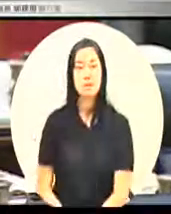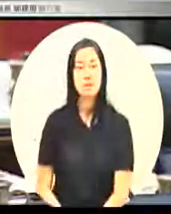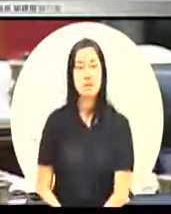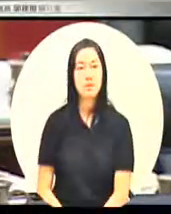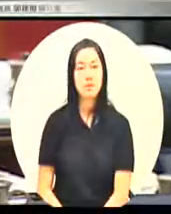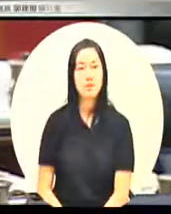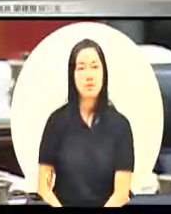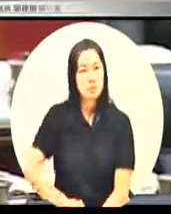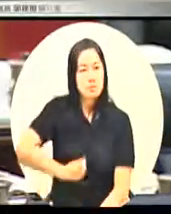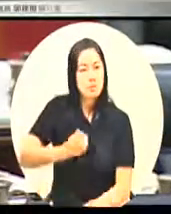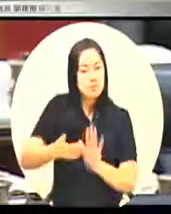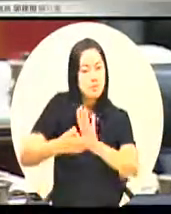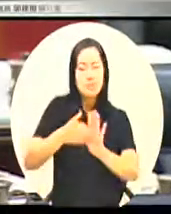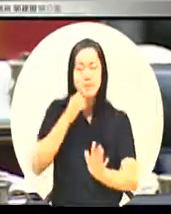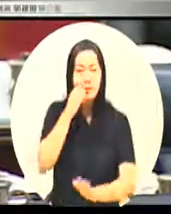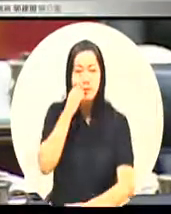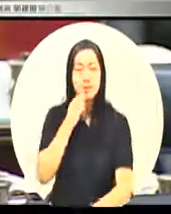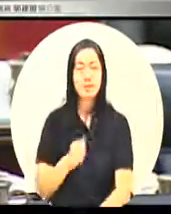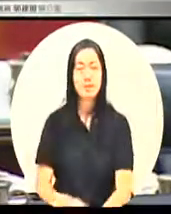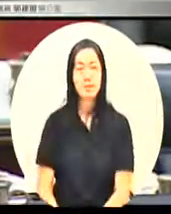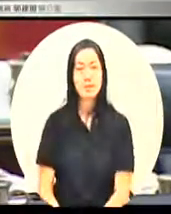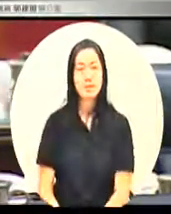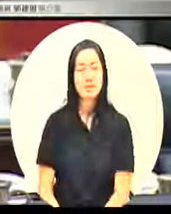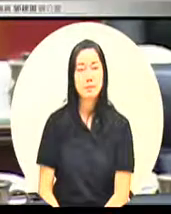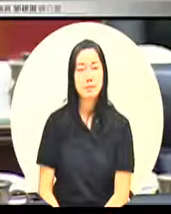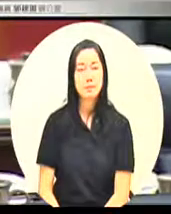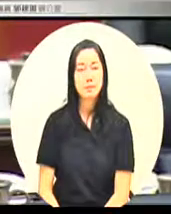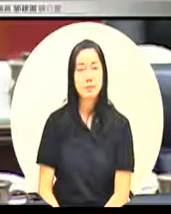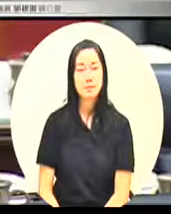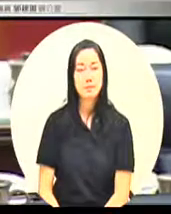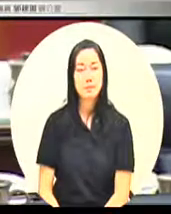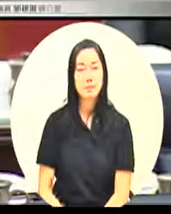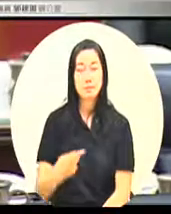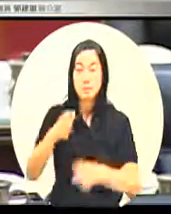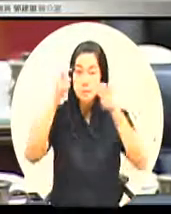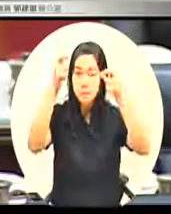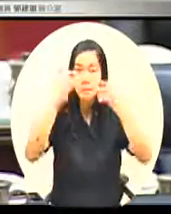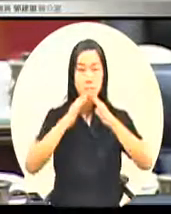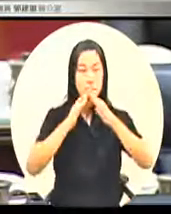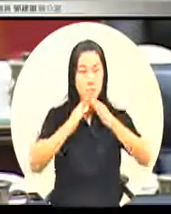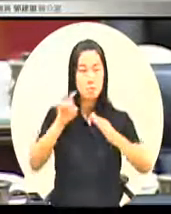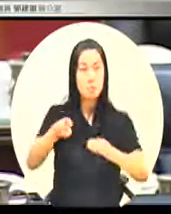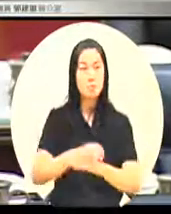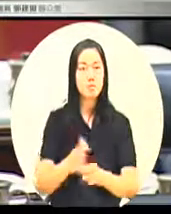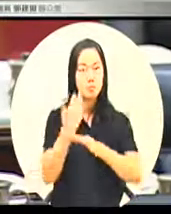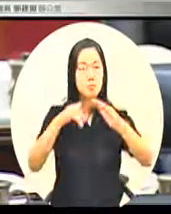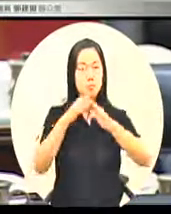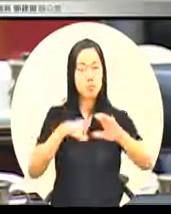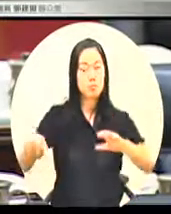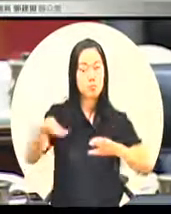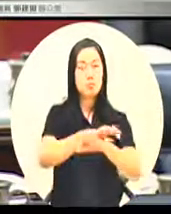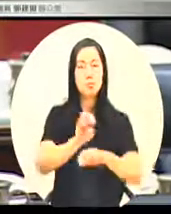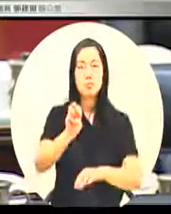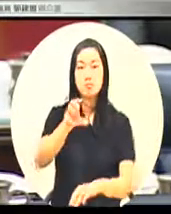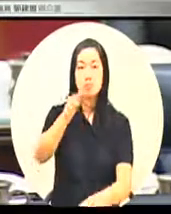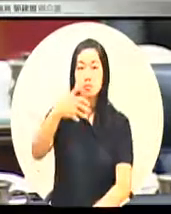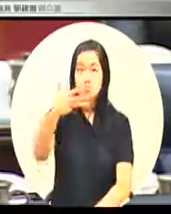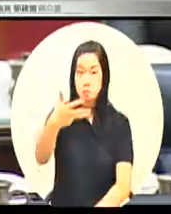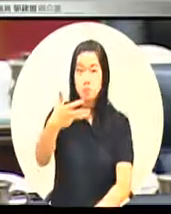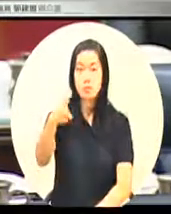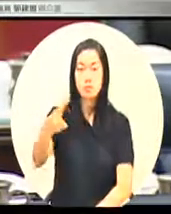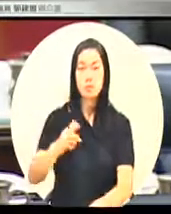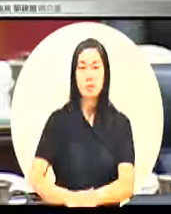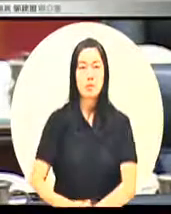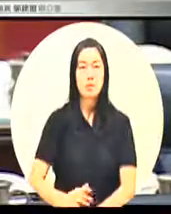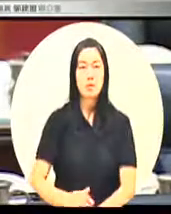胜防。过几日，高雄一共有358所学校，我们偏乡偏到那